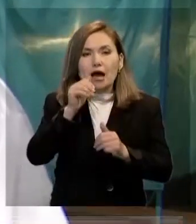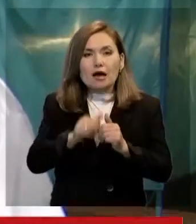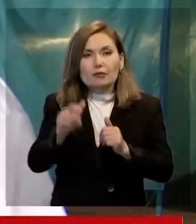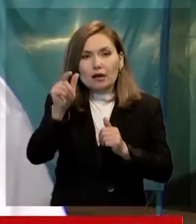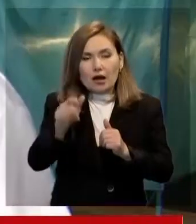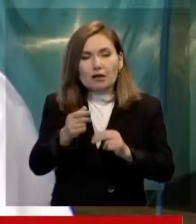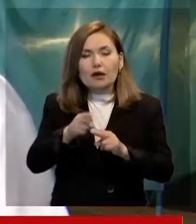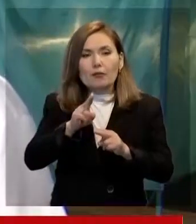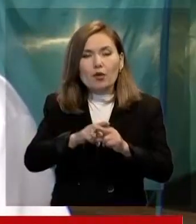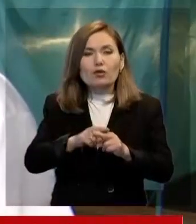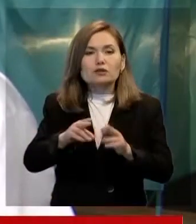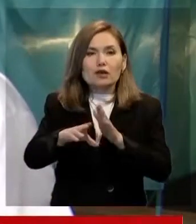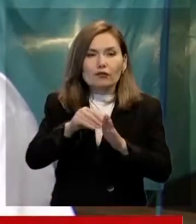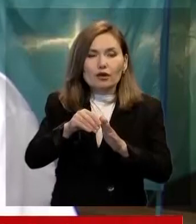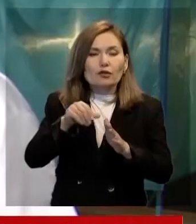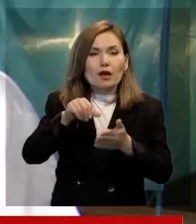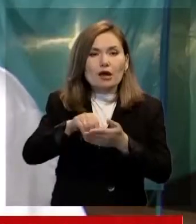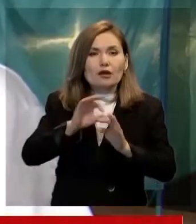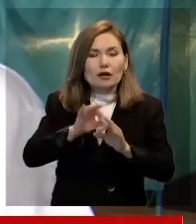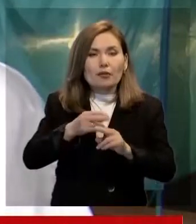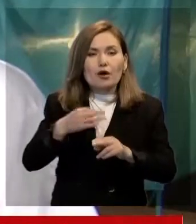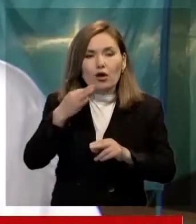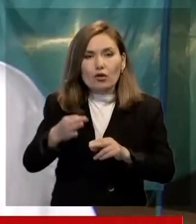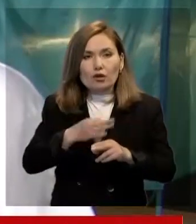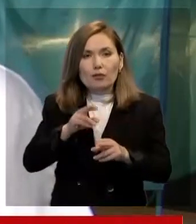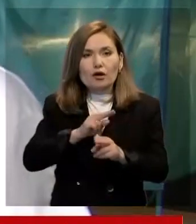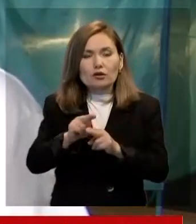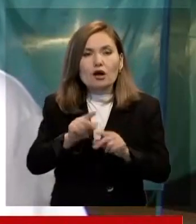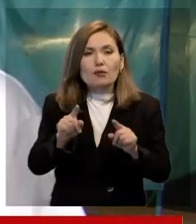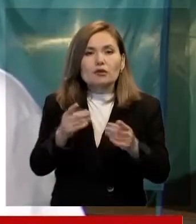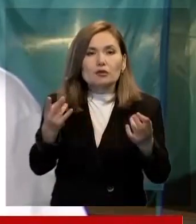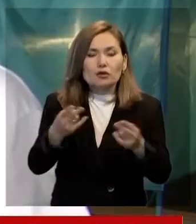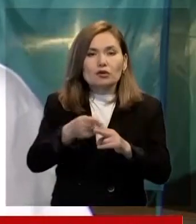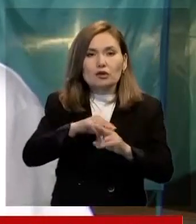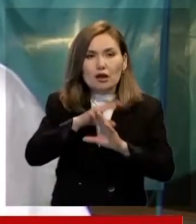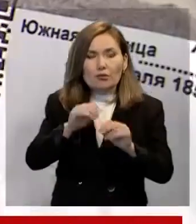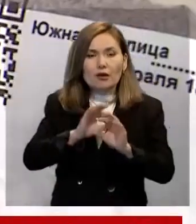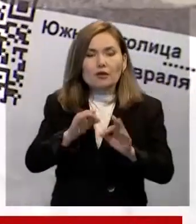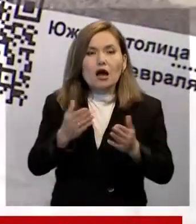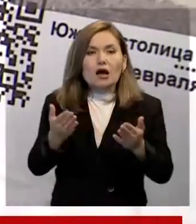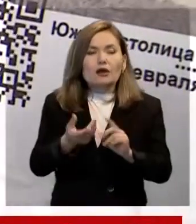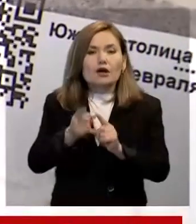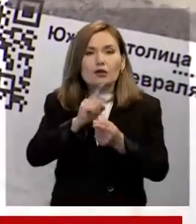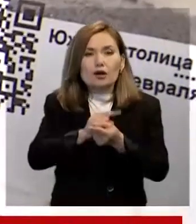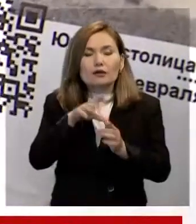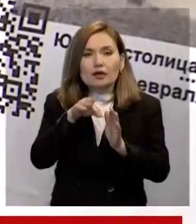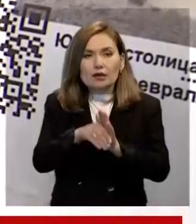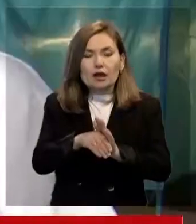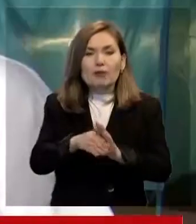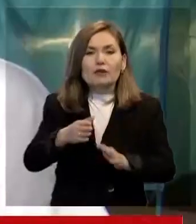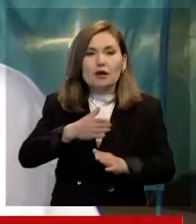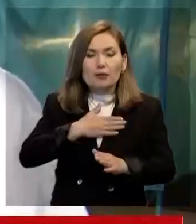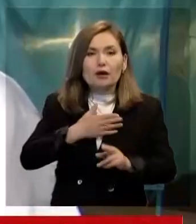salamız. Oluma osında kele jatkanda referendum turalı tüsündürüp ne işin kerektiğini aittim. Olum menen kanda özgerisler engizletinin,